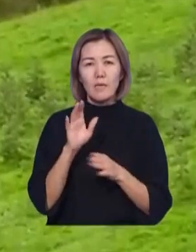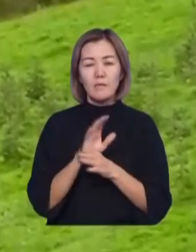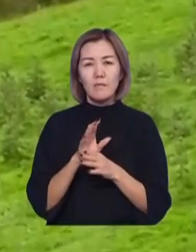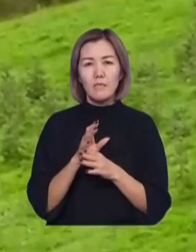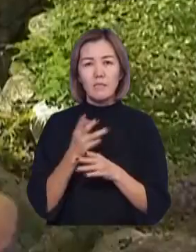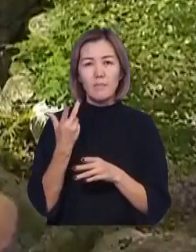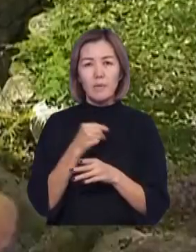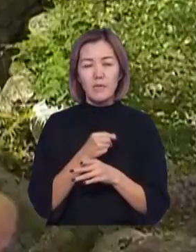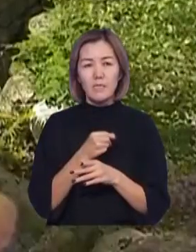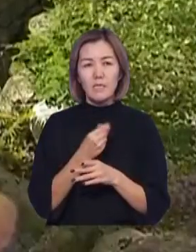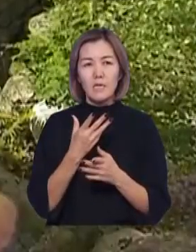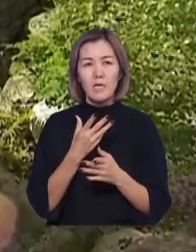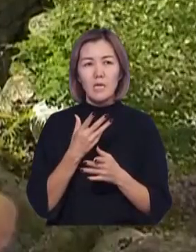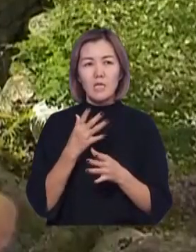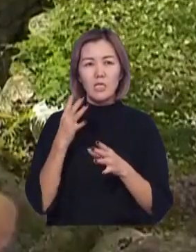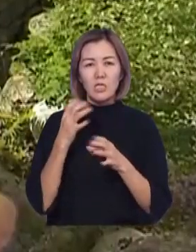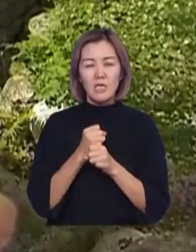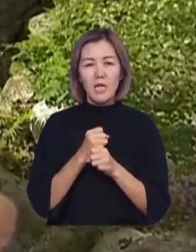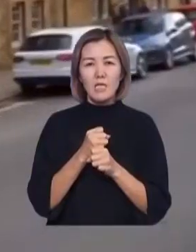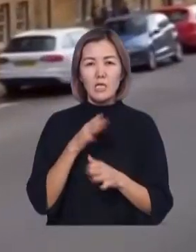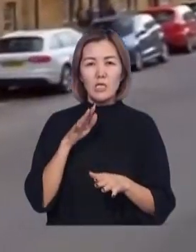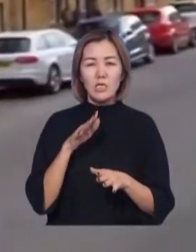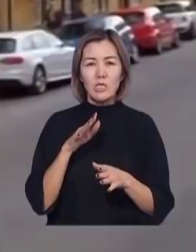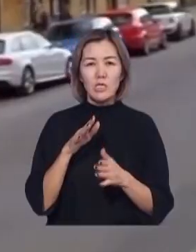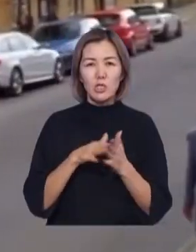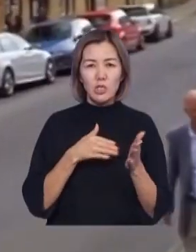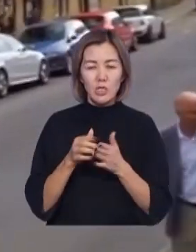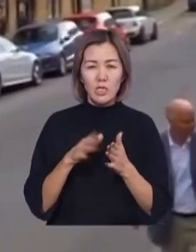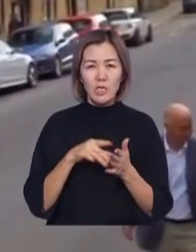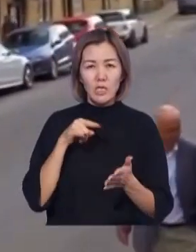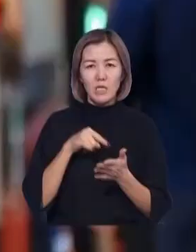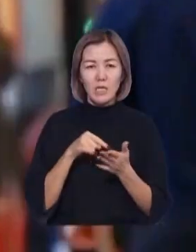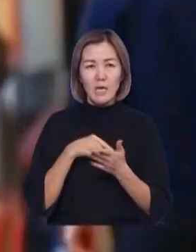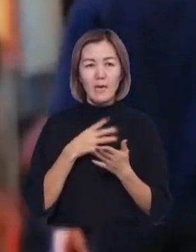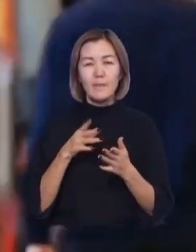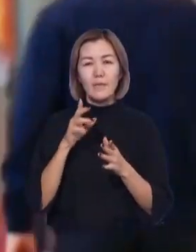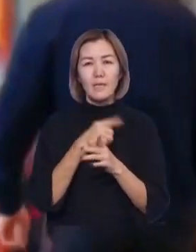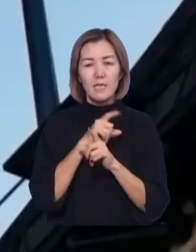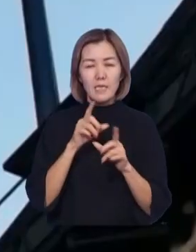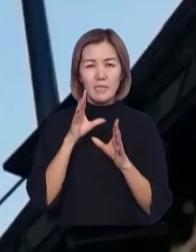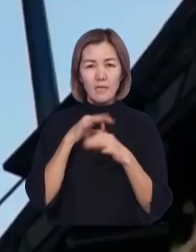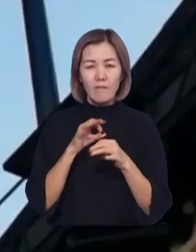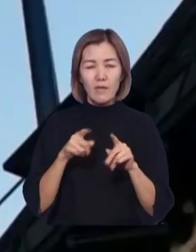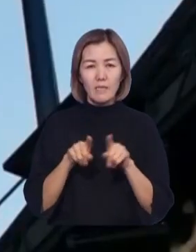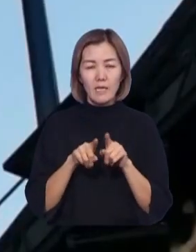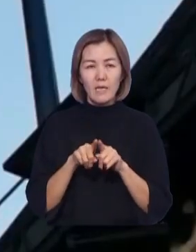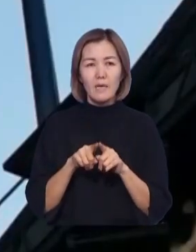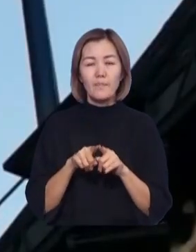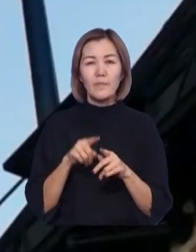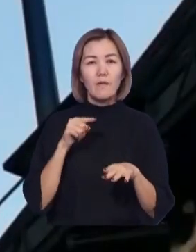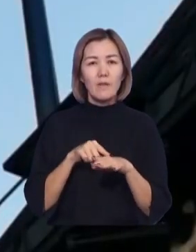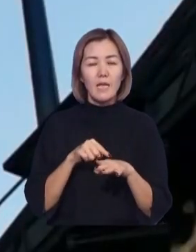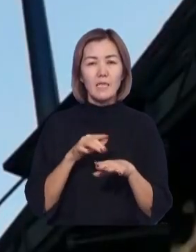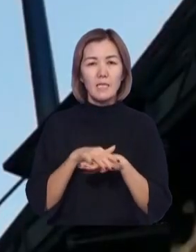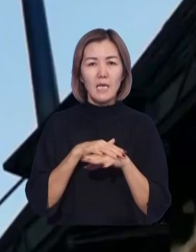препаратов для сжигания жира в компании заявляют что программа позволит выяснить не клинические эффекты подобных веществ влияния на